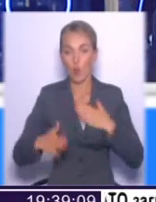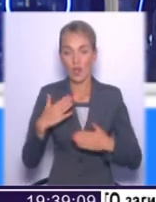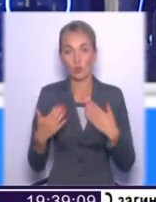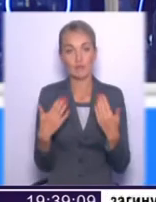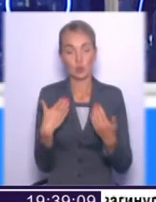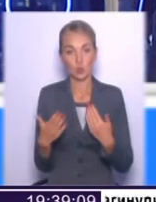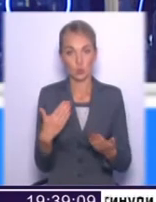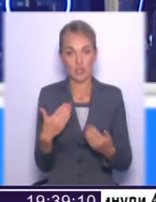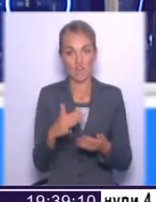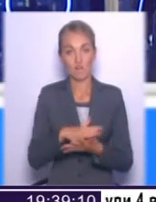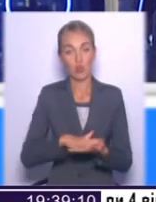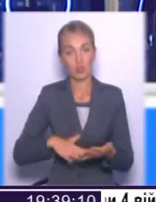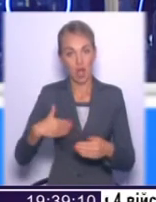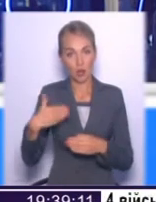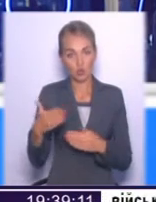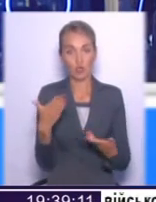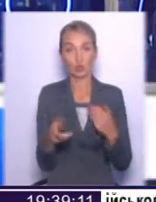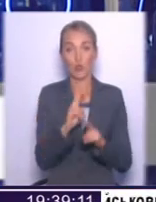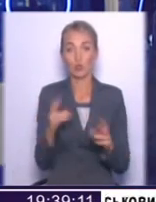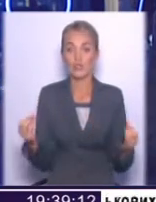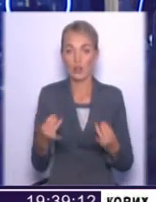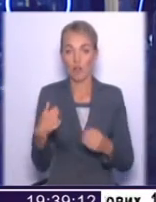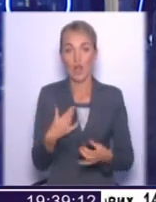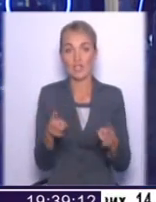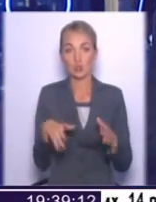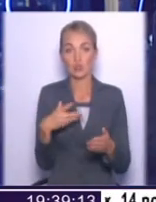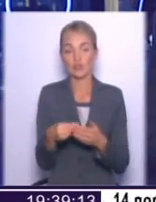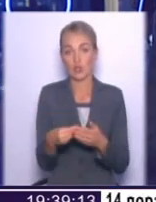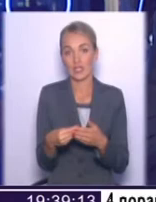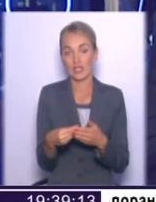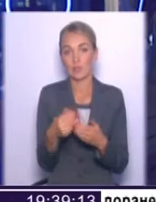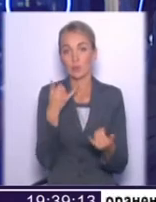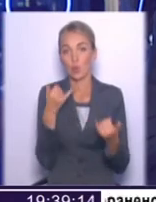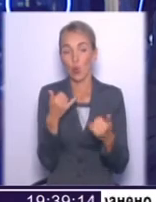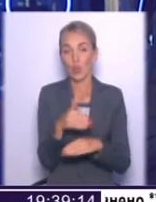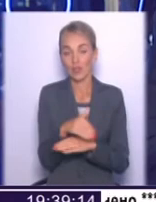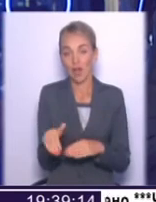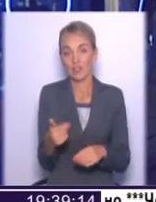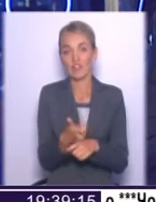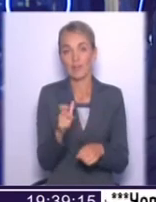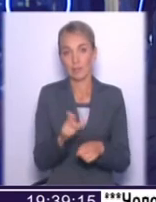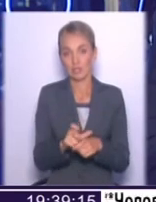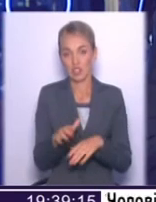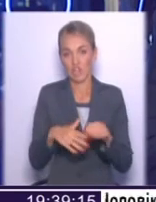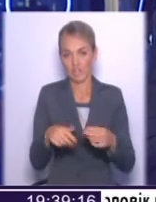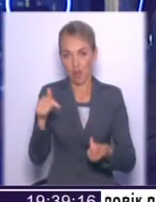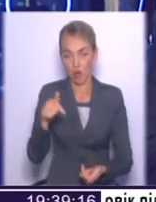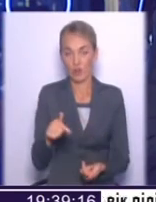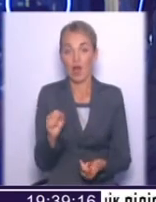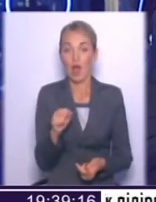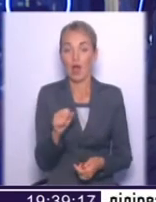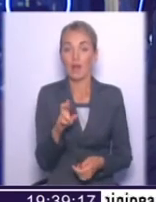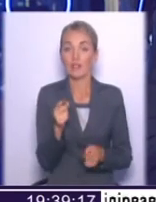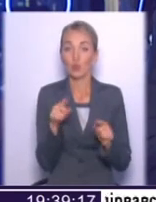поспілкуюся в подальшому, якщо там комусь цікаво, я залишу свої контакти в більш фаховій манері. Але для того, аби